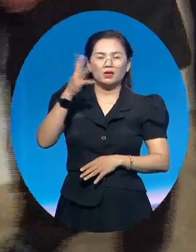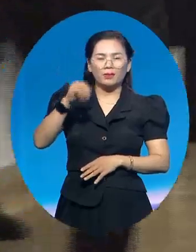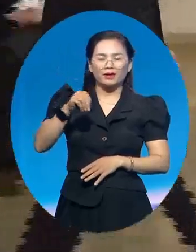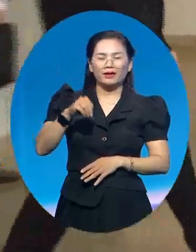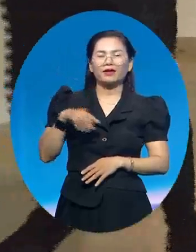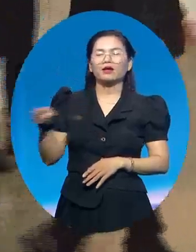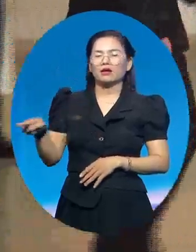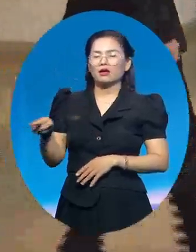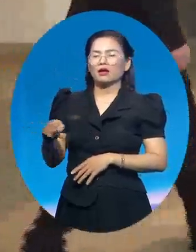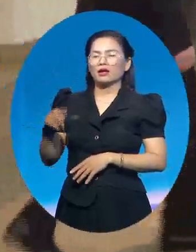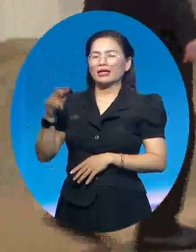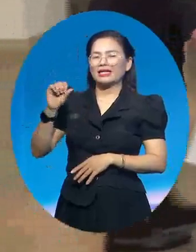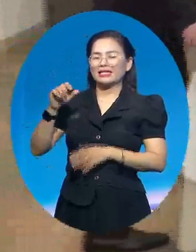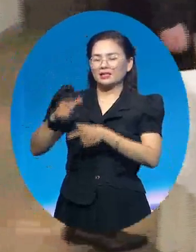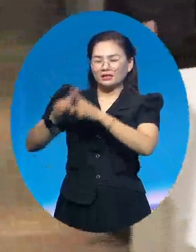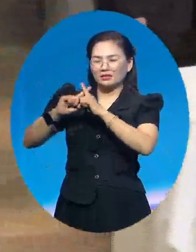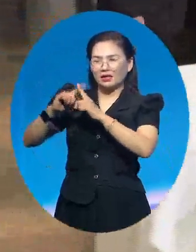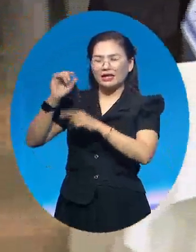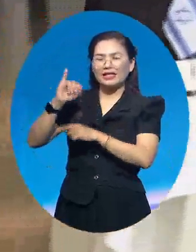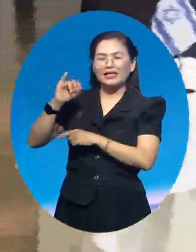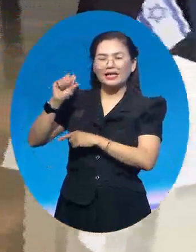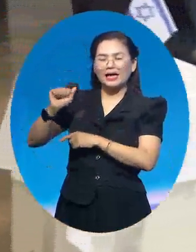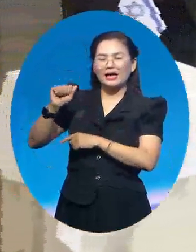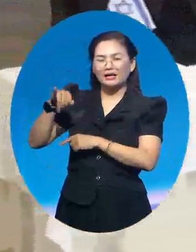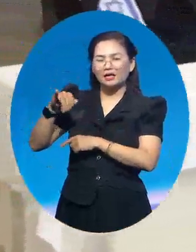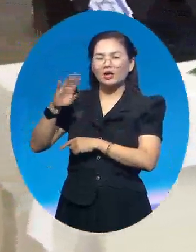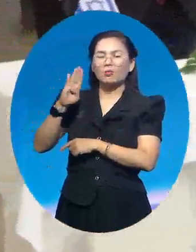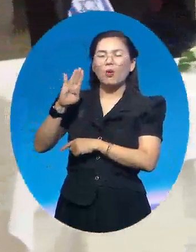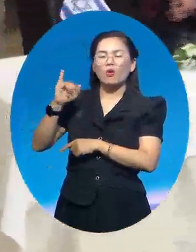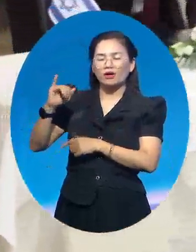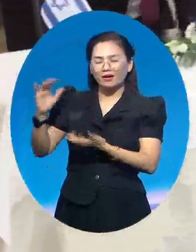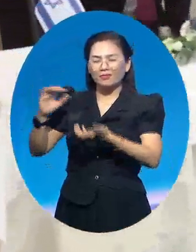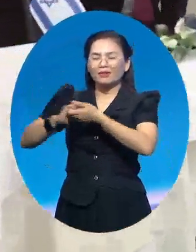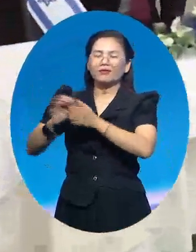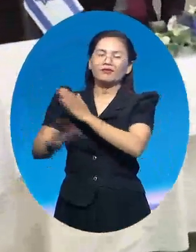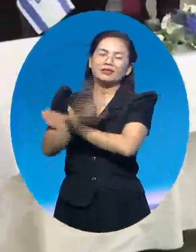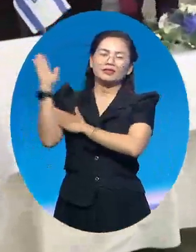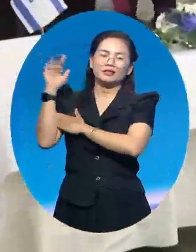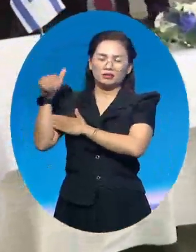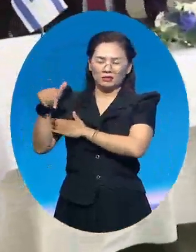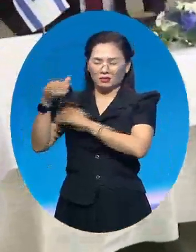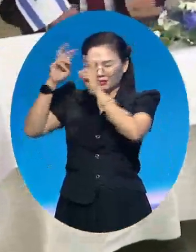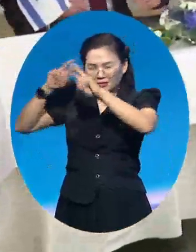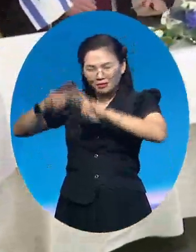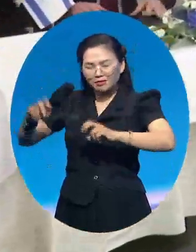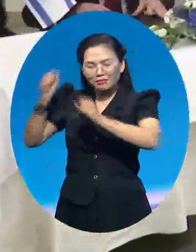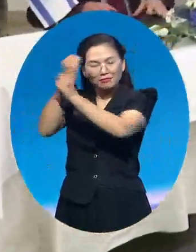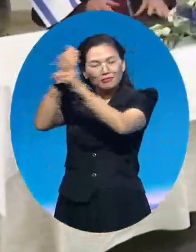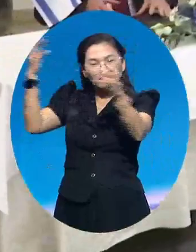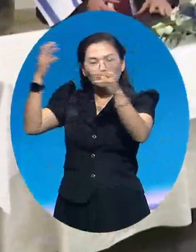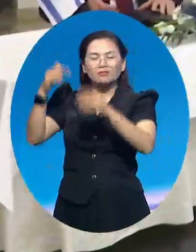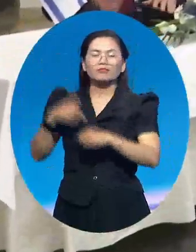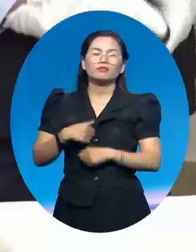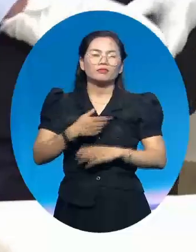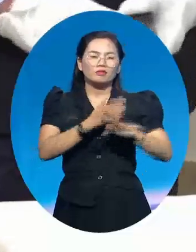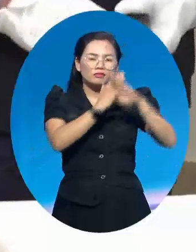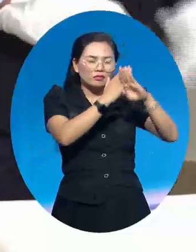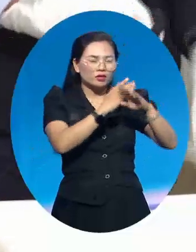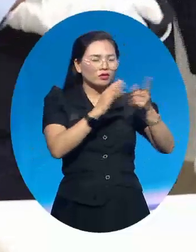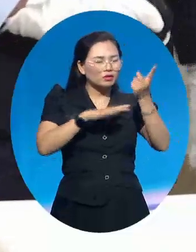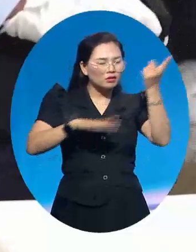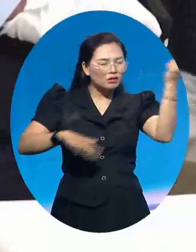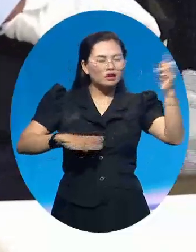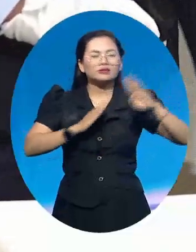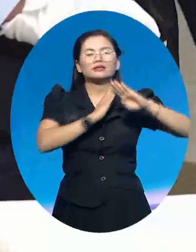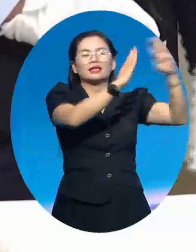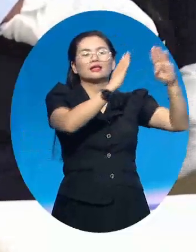Công nghệ Hàng không Vũ trụ Israel EIA và Boeing hợp tác phát triển, mở rộng từ hệ thống dòng sát vốn đánh chặn tên lửa tầm ngắn sang